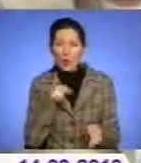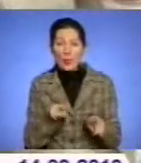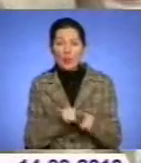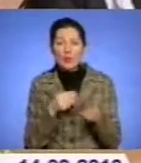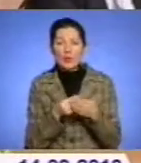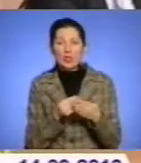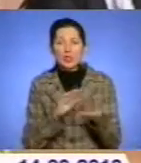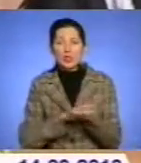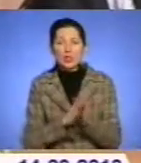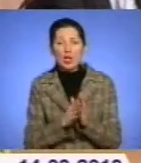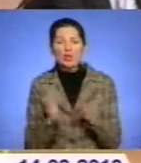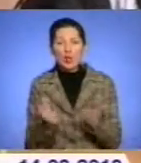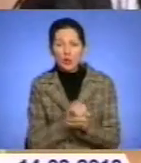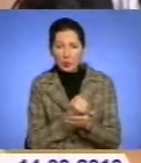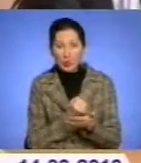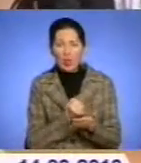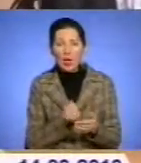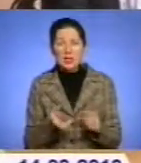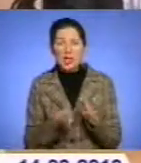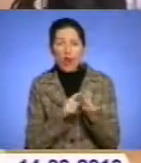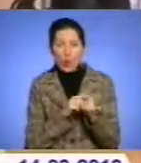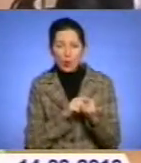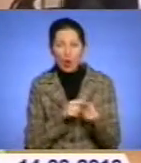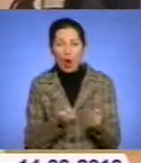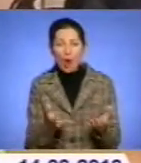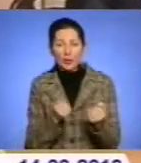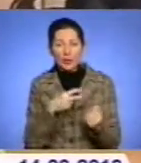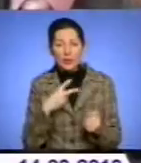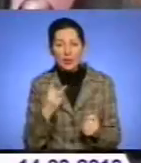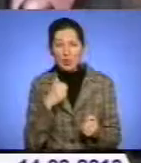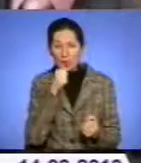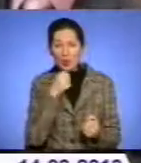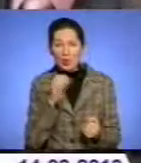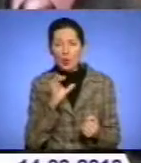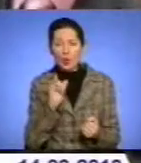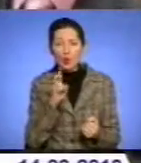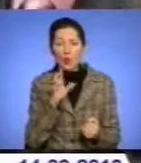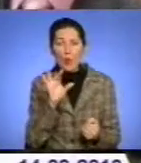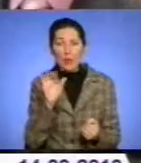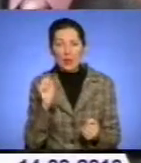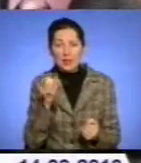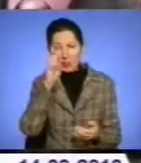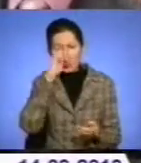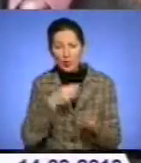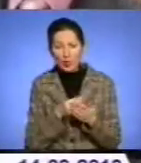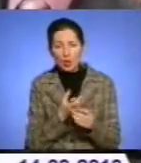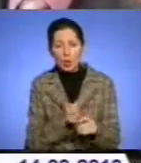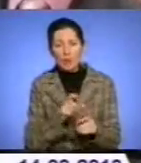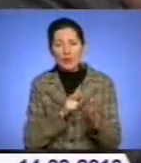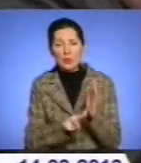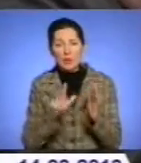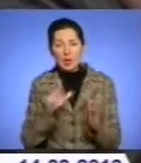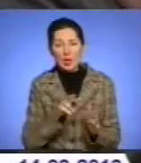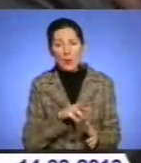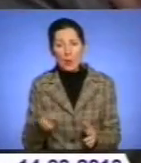фінансового стану досягнули за рахунок отримання у 2012 році субвенції з держбюджету понад 83 мільйона